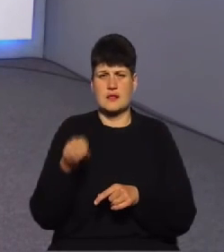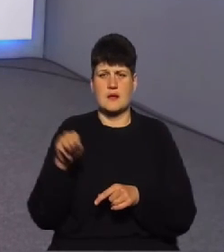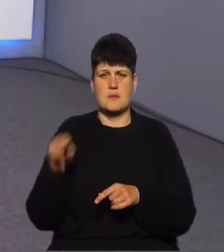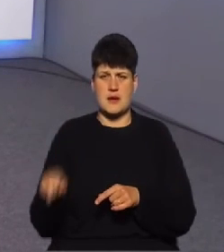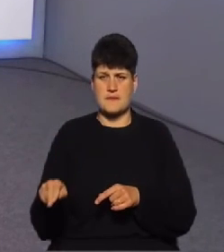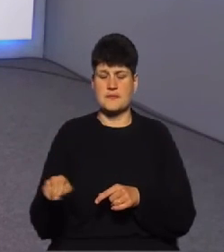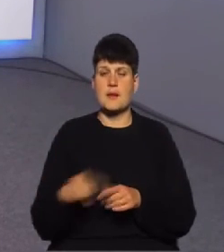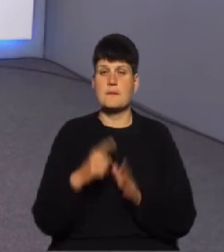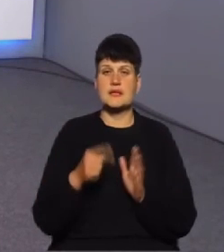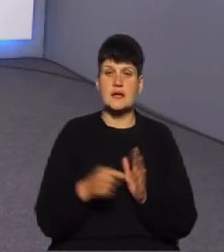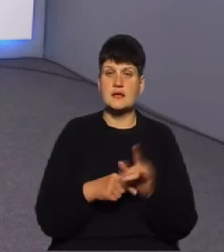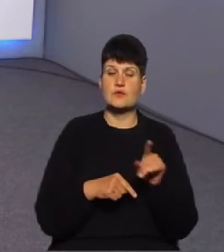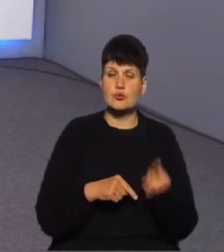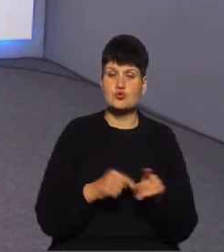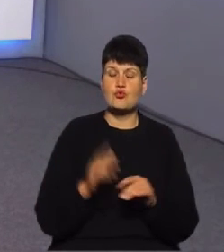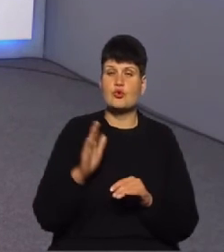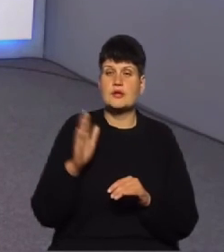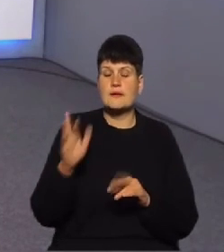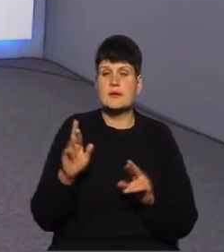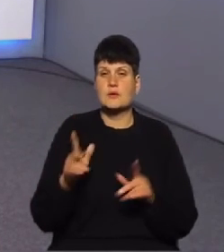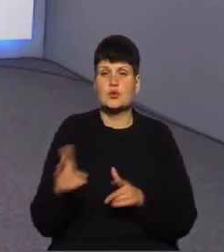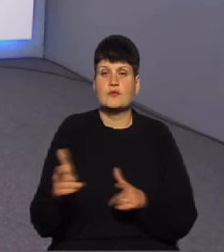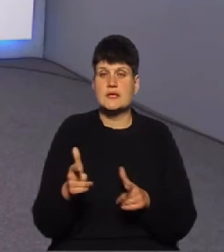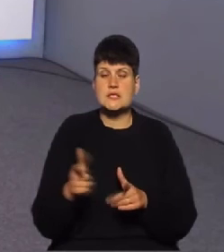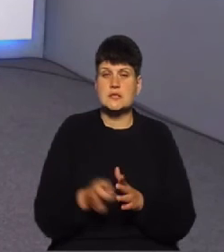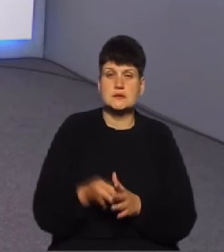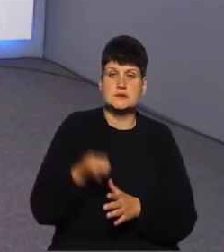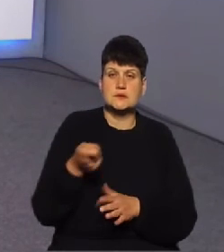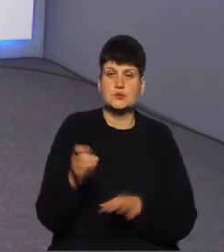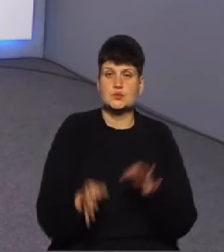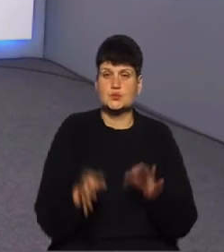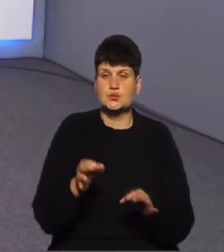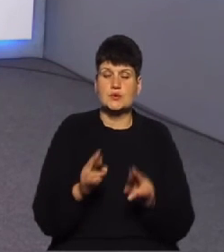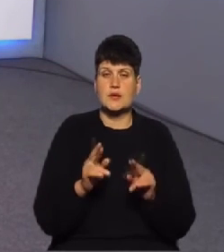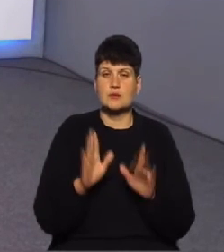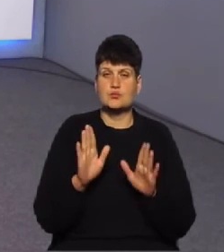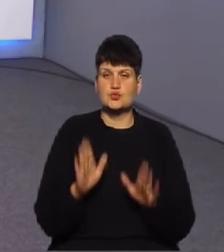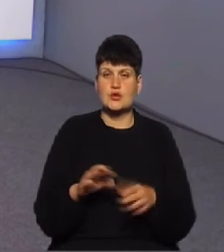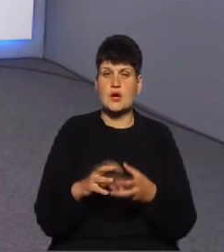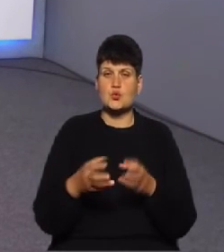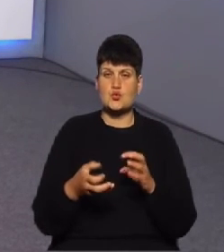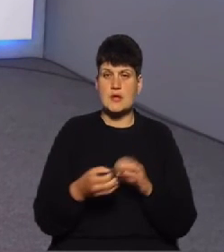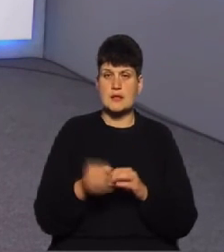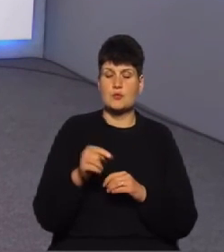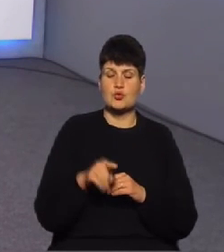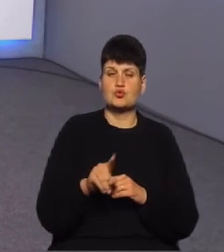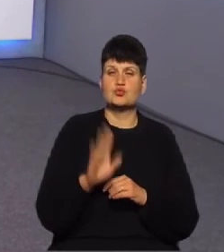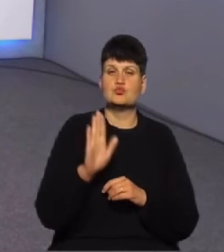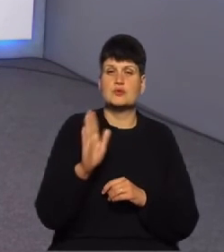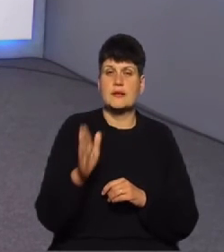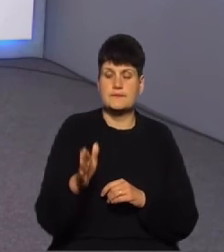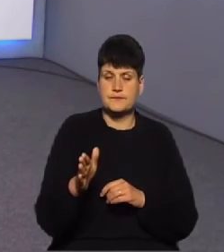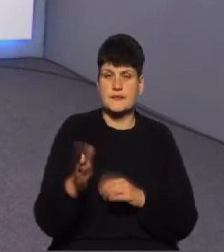що в подальшому, як буде готовитися позов, буде залежати від того, які будуть результати по тому, що буде. Тобто, по-перше, який буде